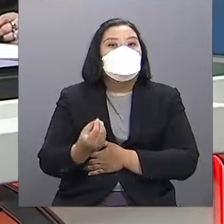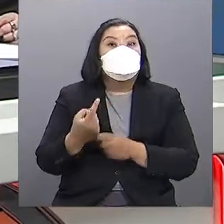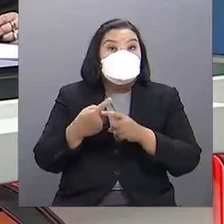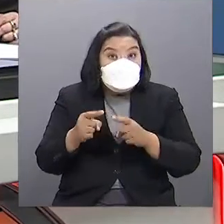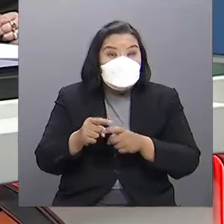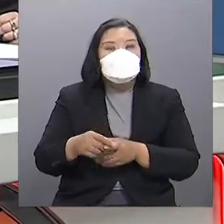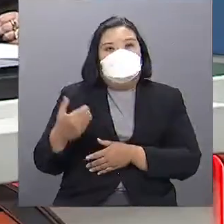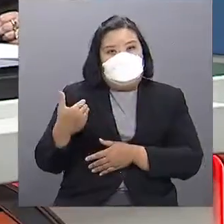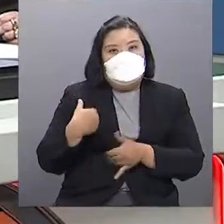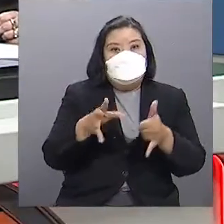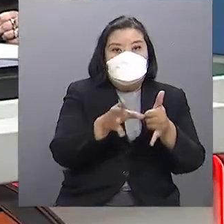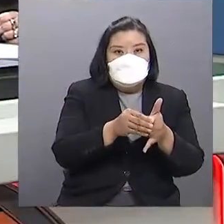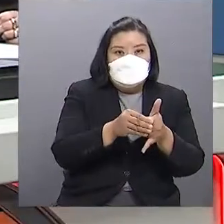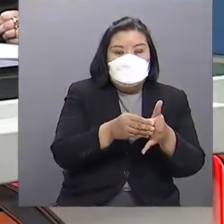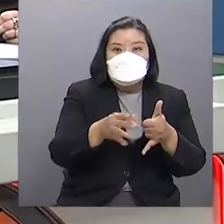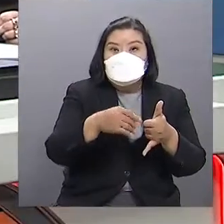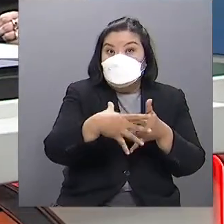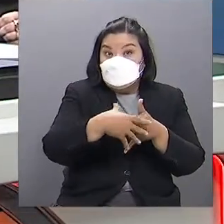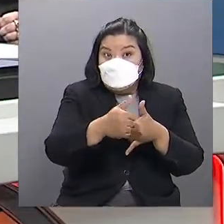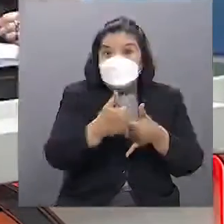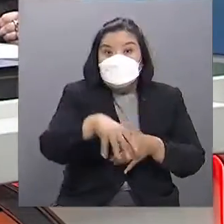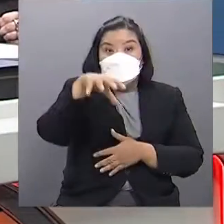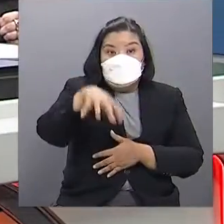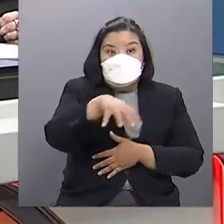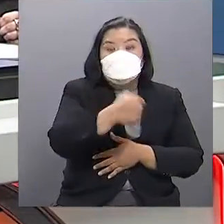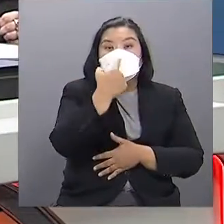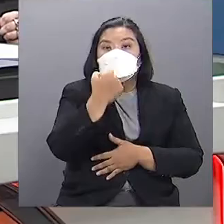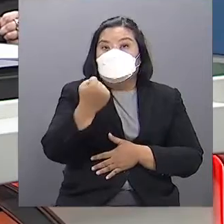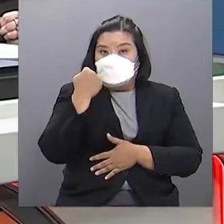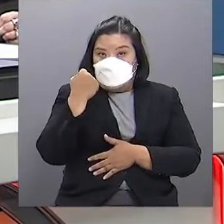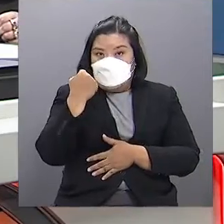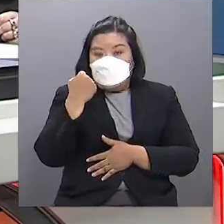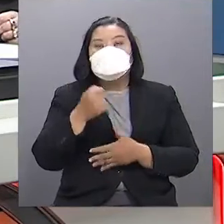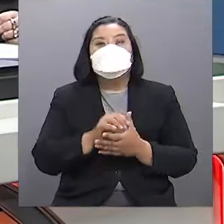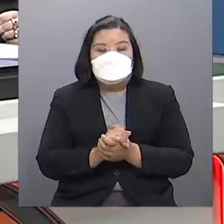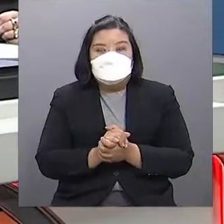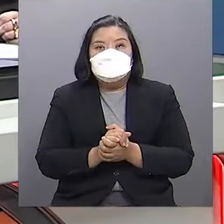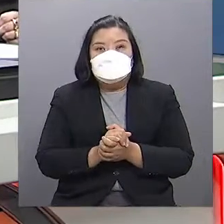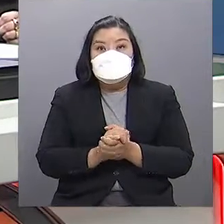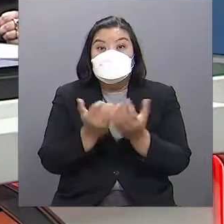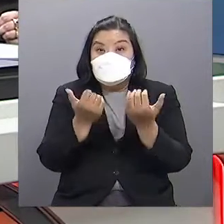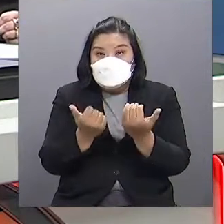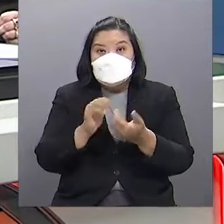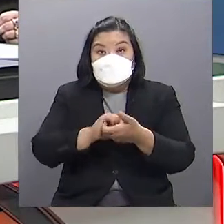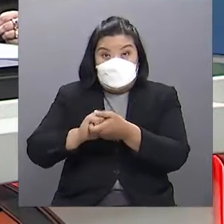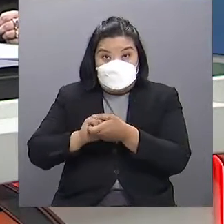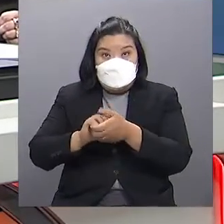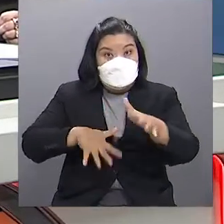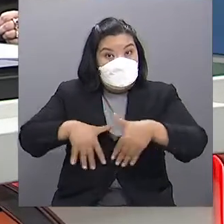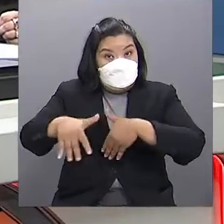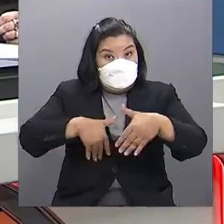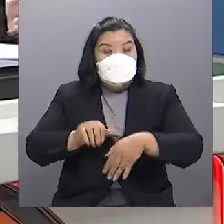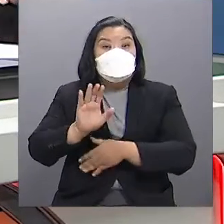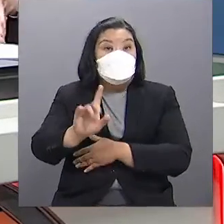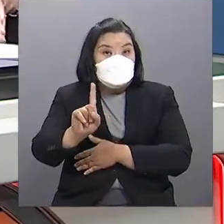ที่ควบคุมสูงสุดและเข้มงวดหรือว่าพื้นที่สีแดงเข้มเนี่ยแหละค่ะเป็นสิ่งที่เครือข่ายภาคประชาชนในพื้นที่จังหวัดสงขลาเขามอง